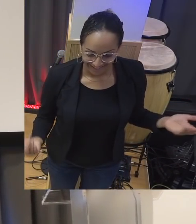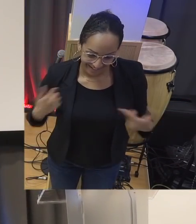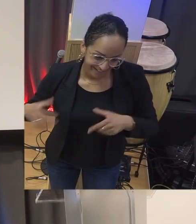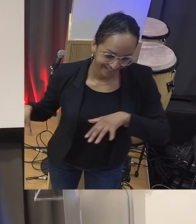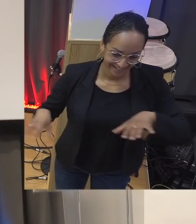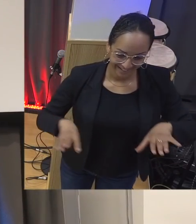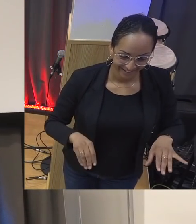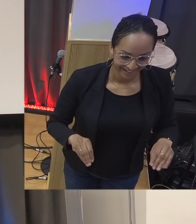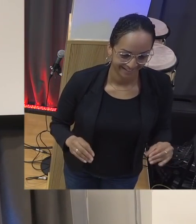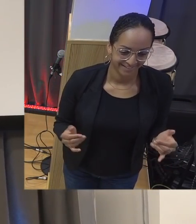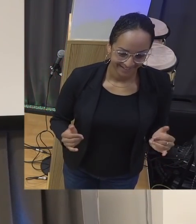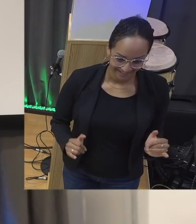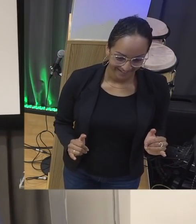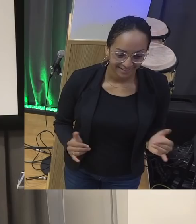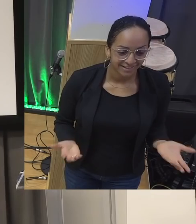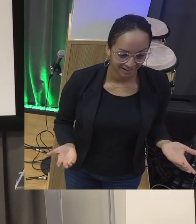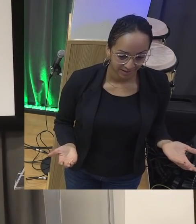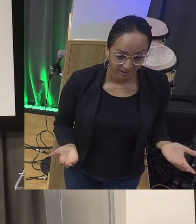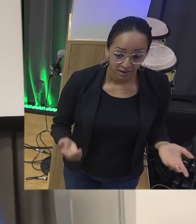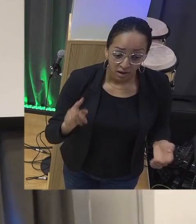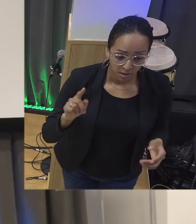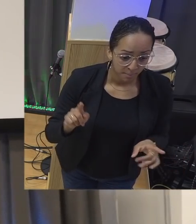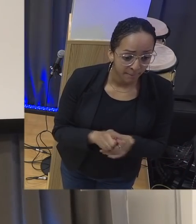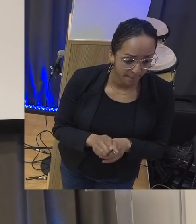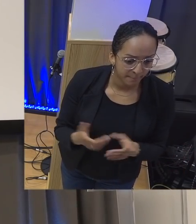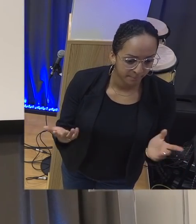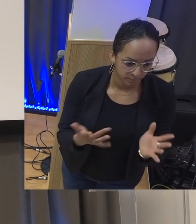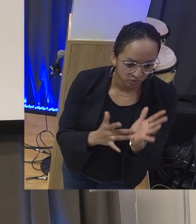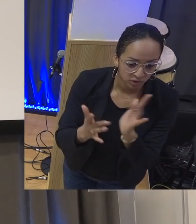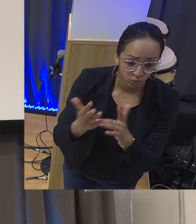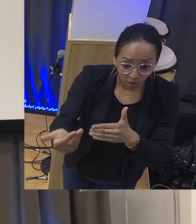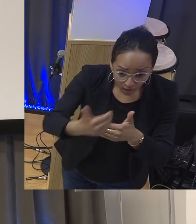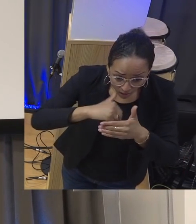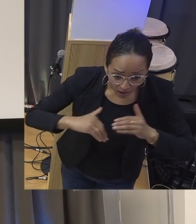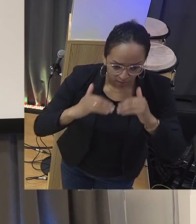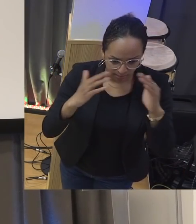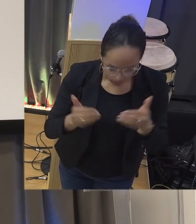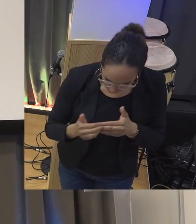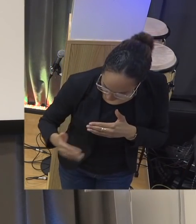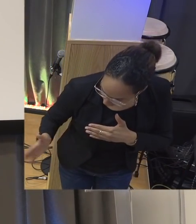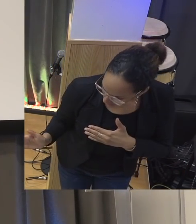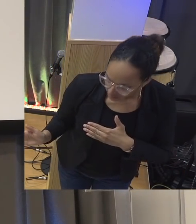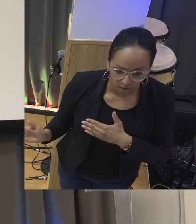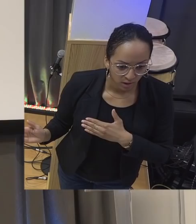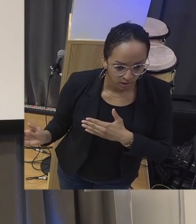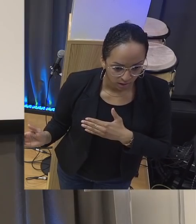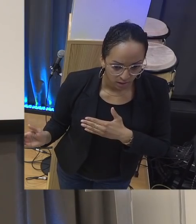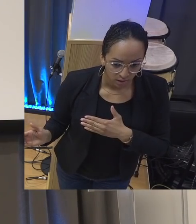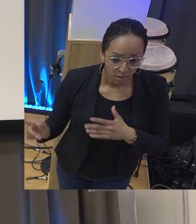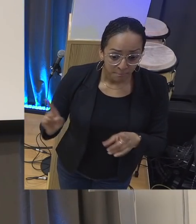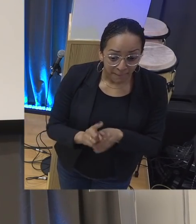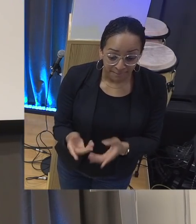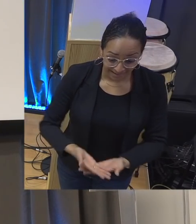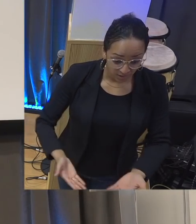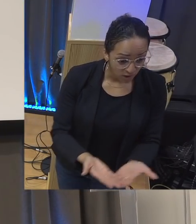Est-ce qu'on est capable de recevoir Jésus chez nous? Est-ce qu'on est capable de préparer le salon marocain, le thé à la